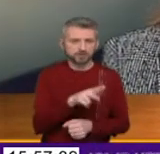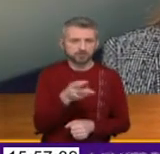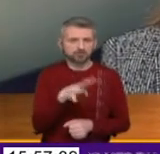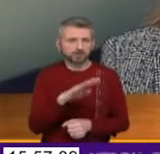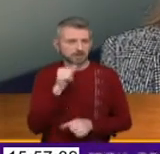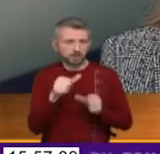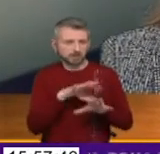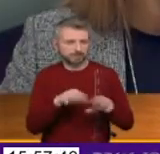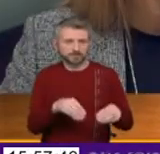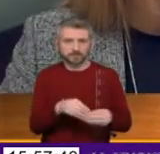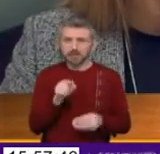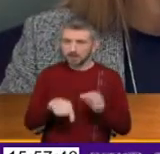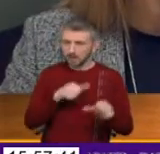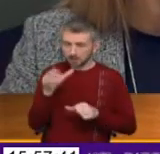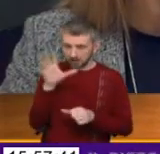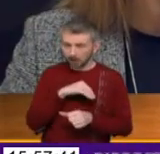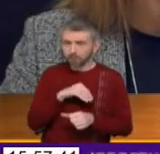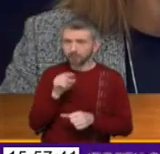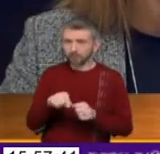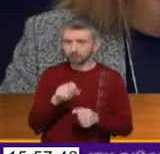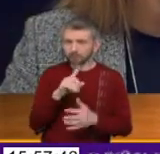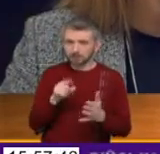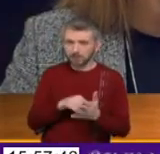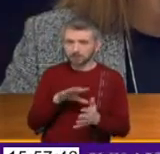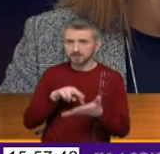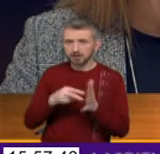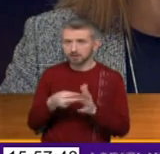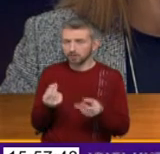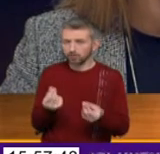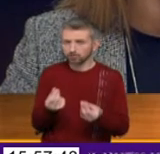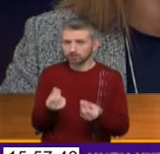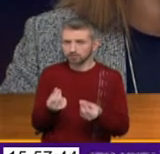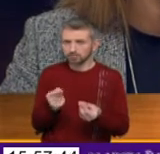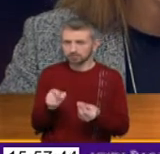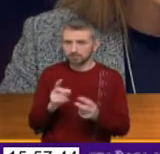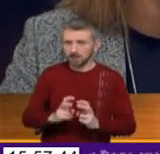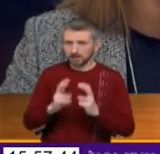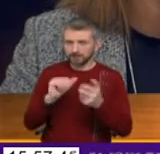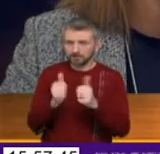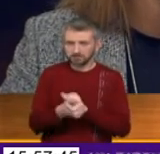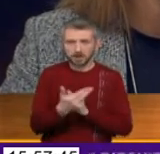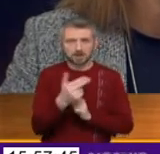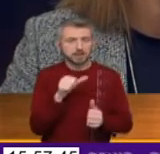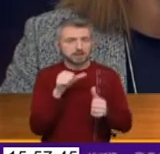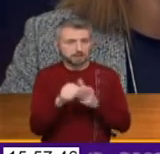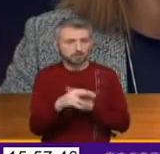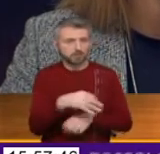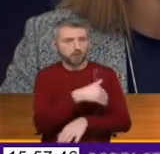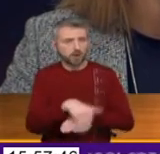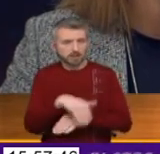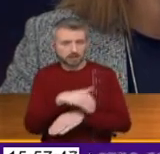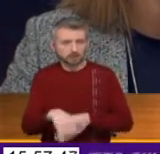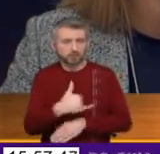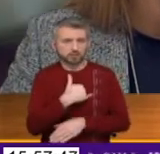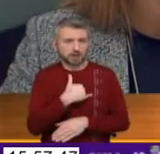рік. От на цей рік вам вдалося в цьому питанні закласти якісь кошти? На вашому окрузі? Чи немає потреби? Саме по адресах. У